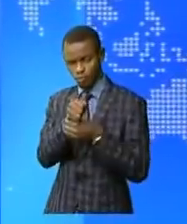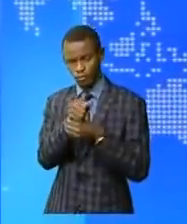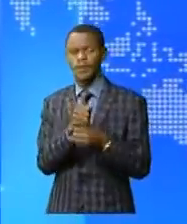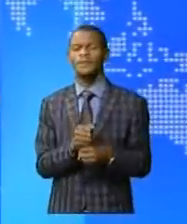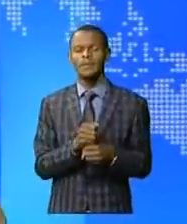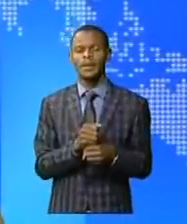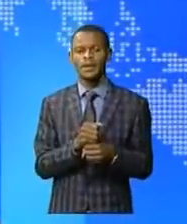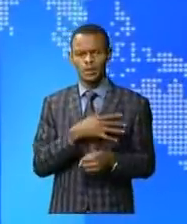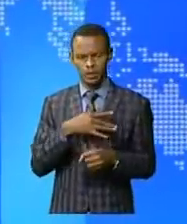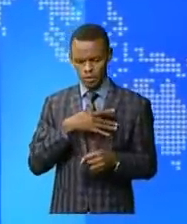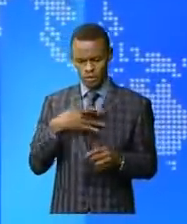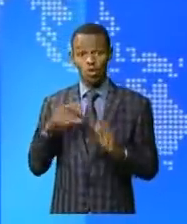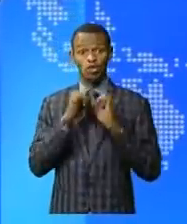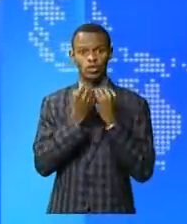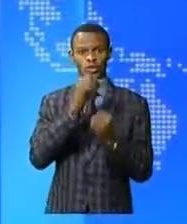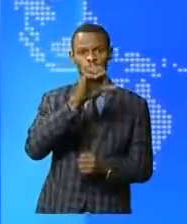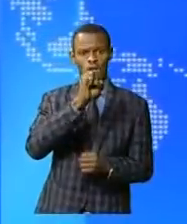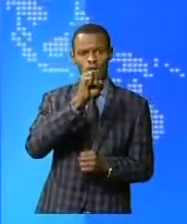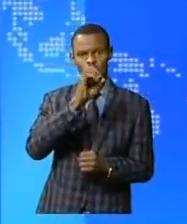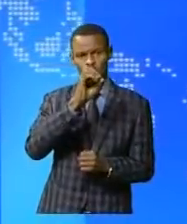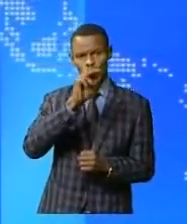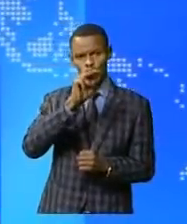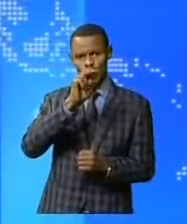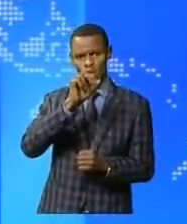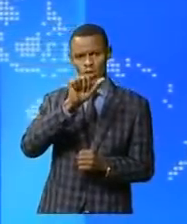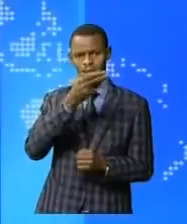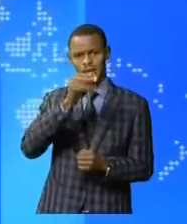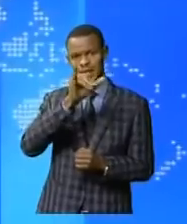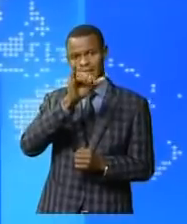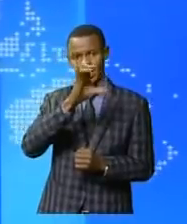vient de se doter d'un nouveau charroi automobile pour faciliter la mobilité